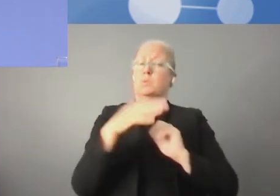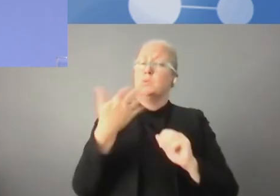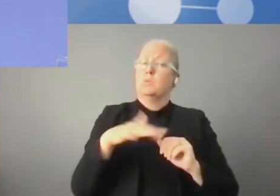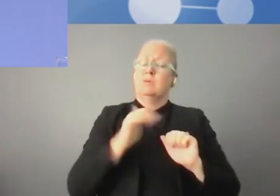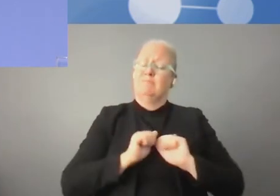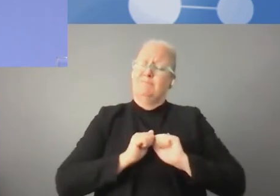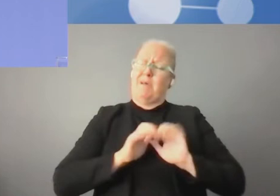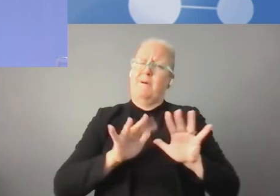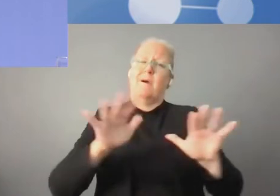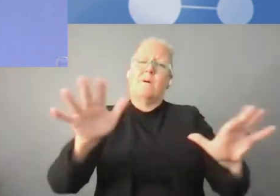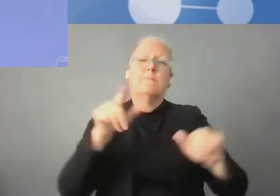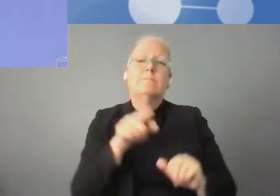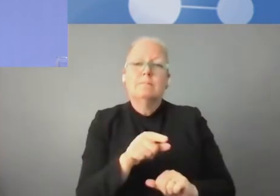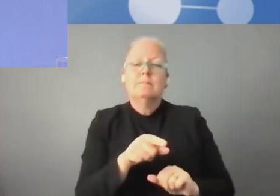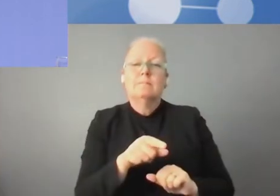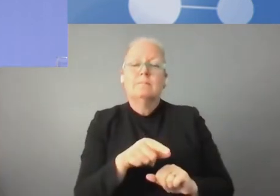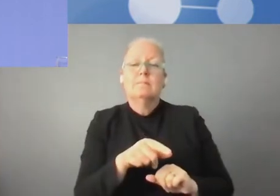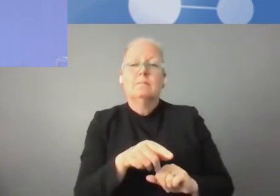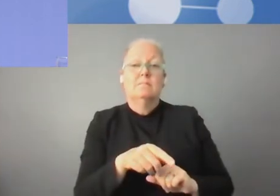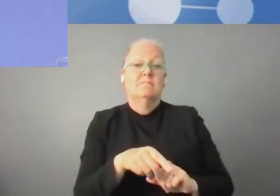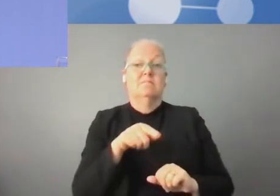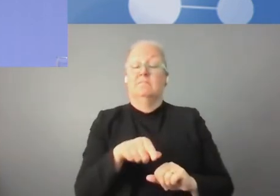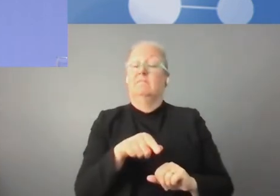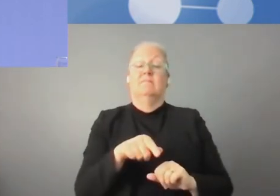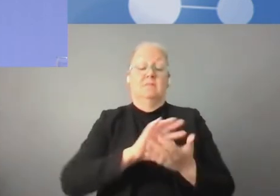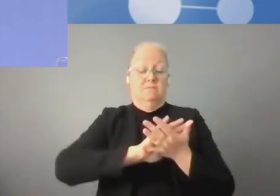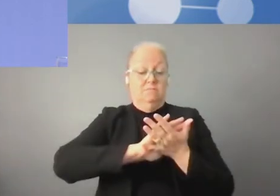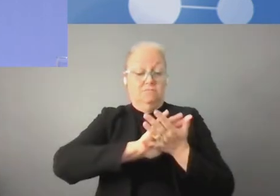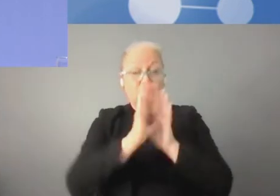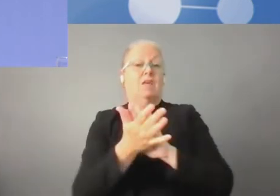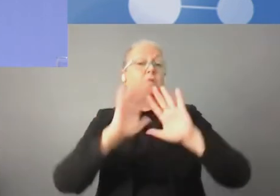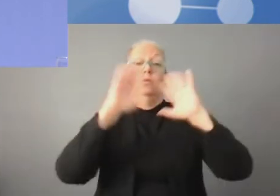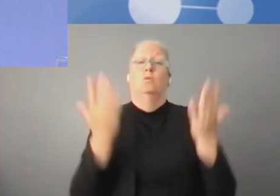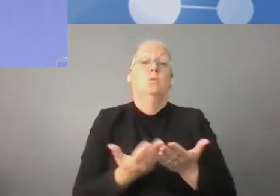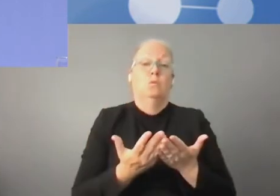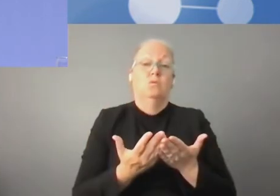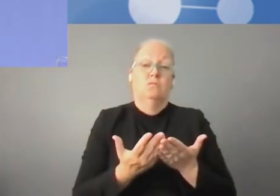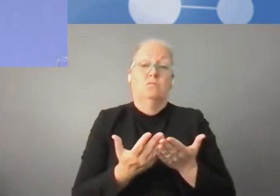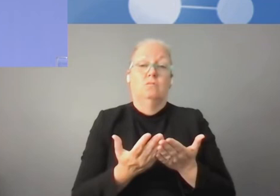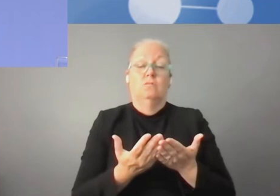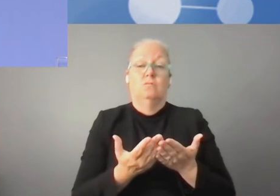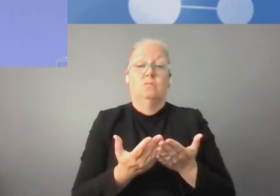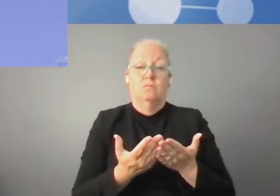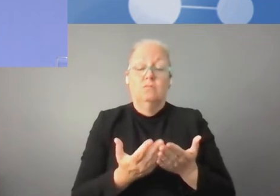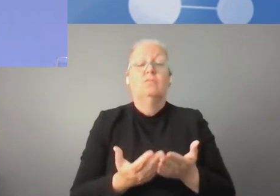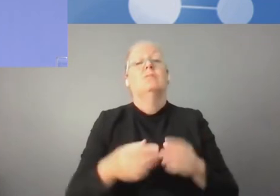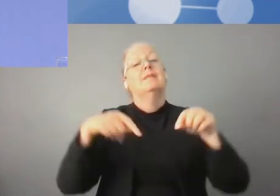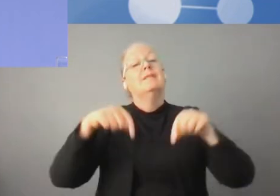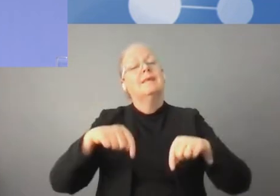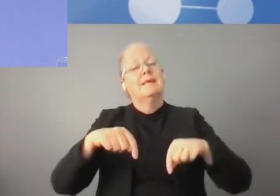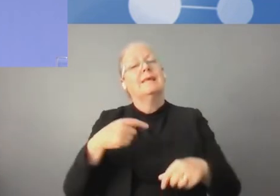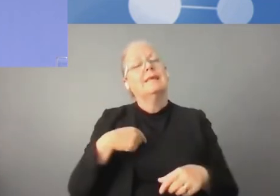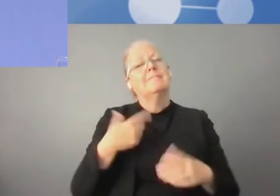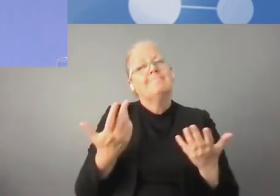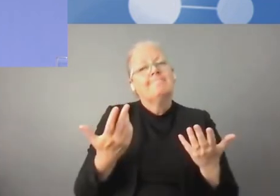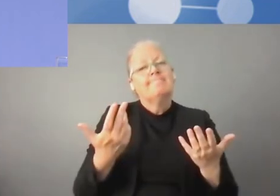我们人类的一个共同的财产，这个网络就是完全改变